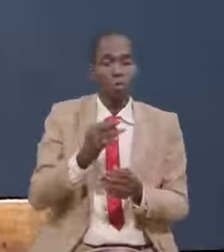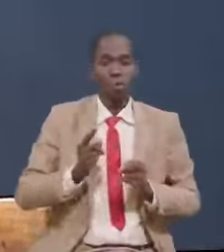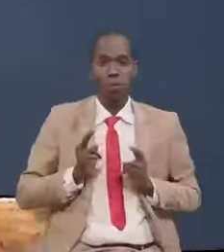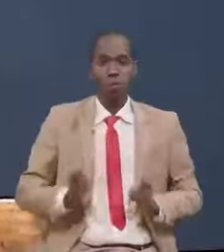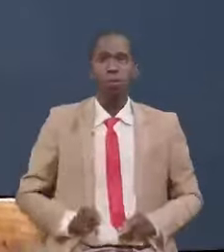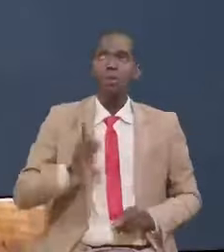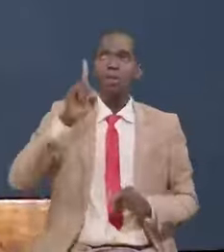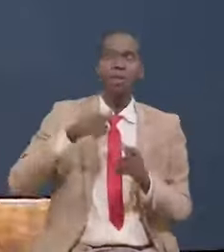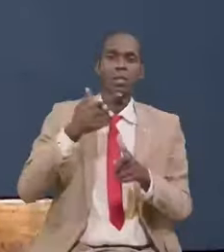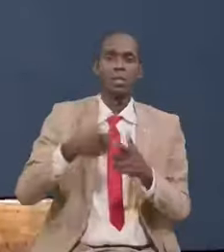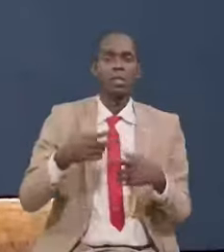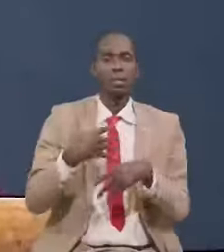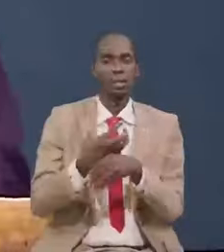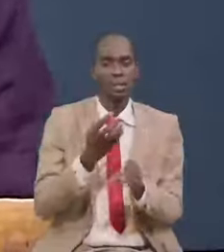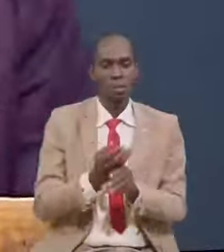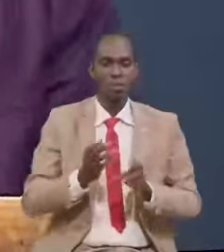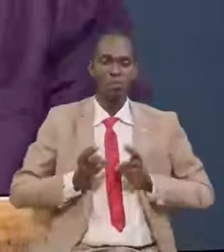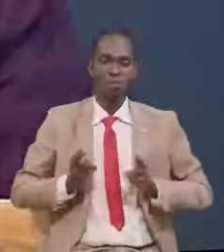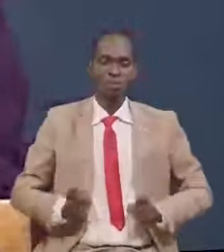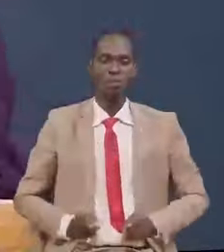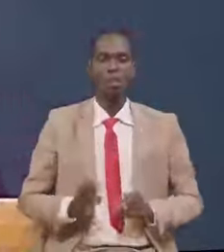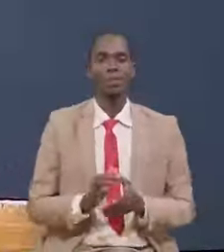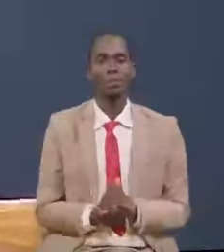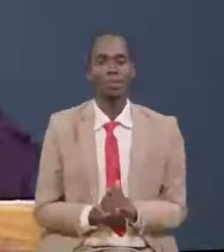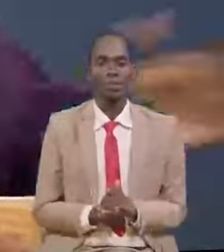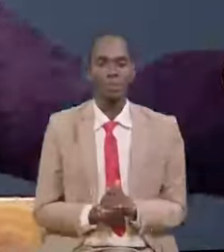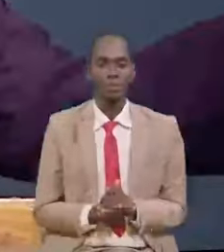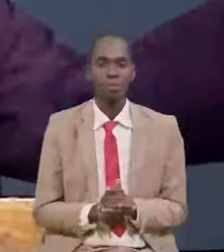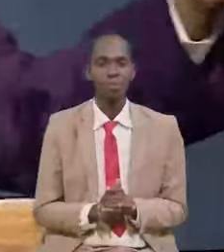Après avoir tout créé pour le bien de l'homme, il a maintenant créé l'homme.